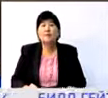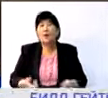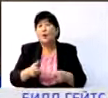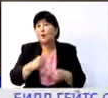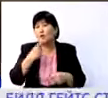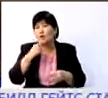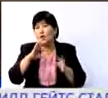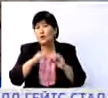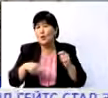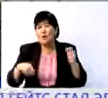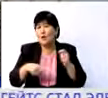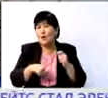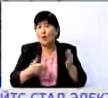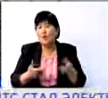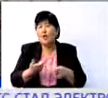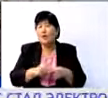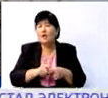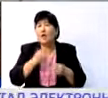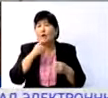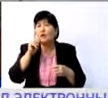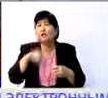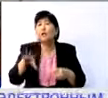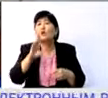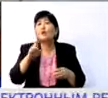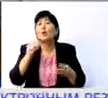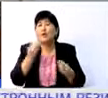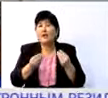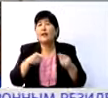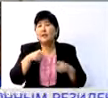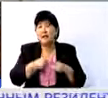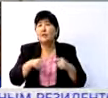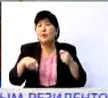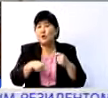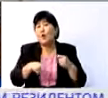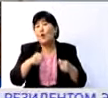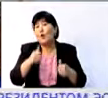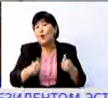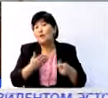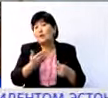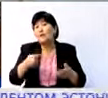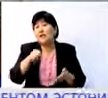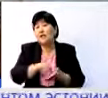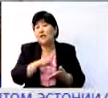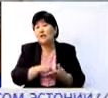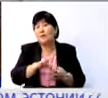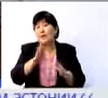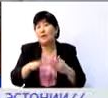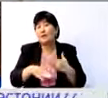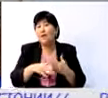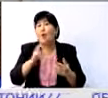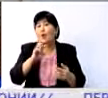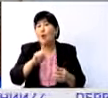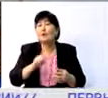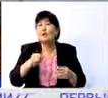Очень сложный инструмент кылкобыз. Это очень хорошо знают те, кто играет на этом инструменте. Конкурс среди исполнителей под сопровождение кобыза